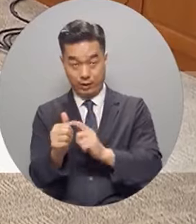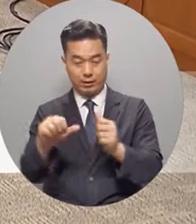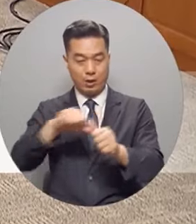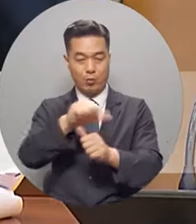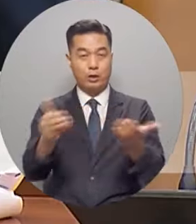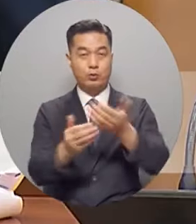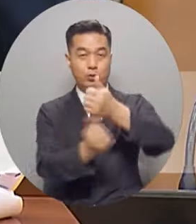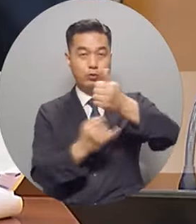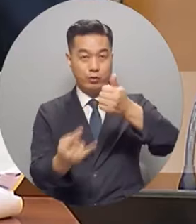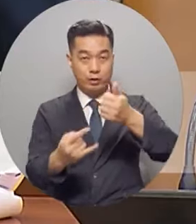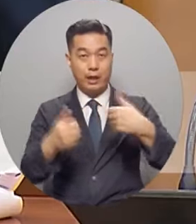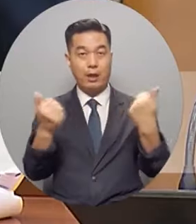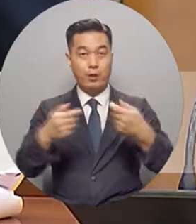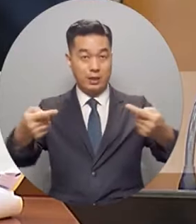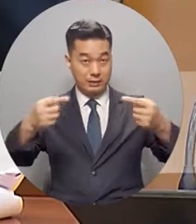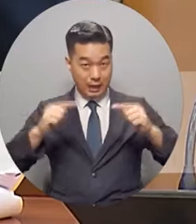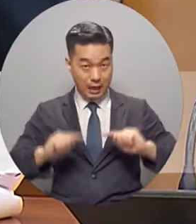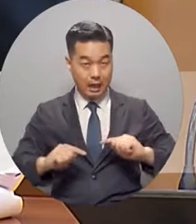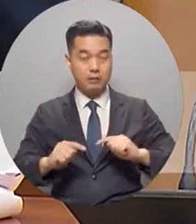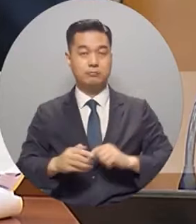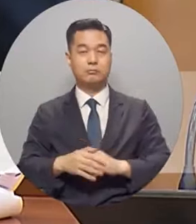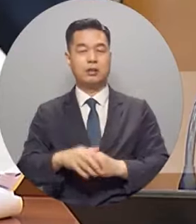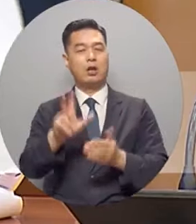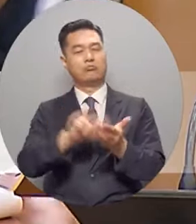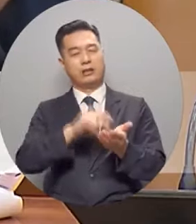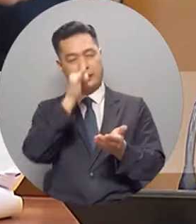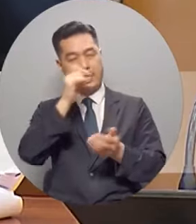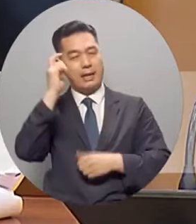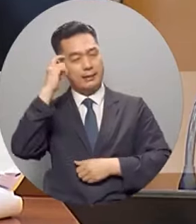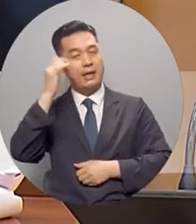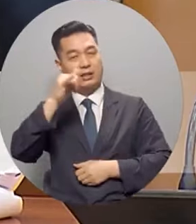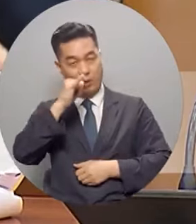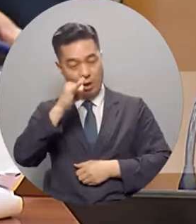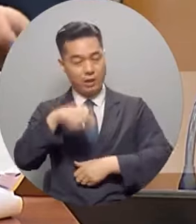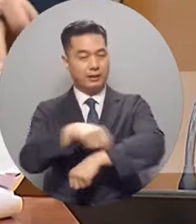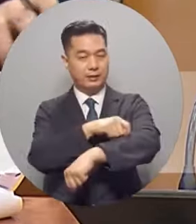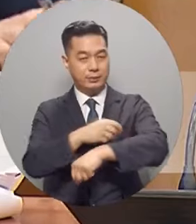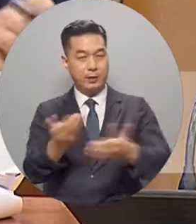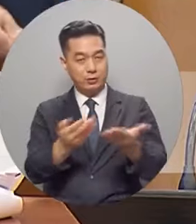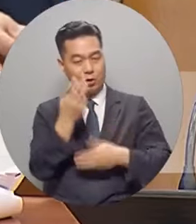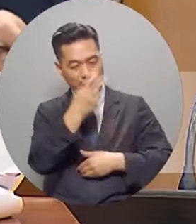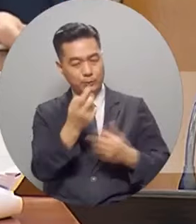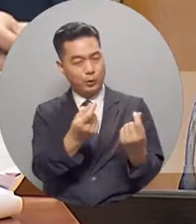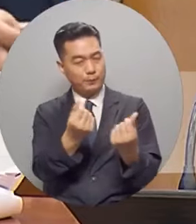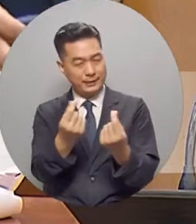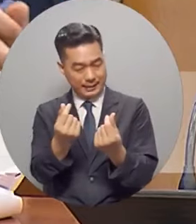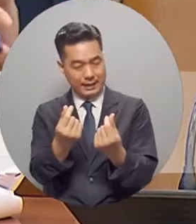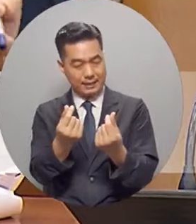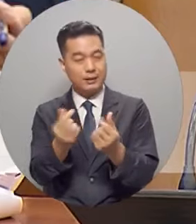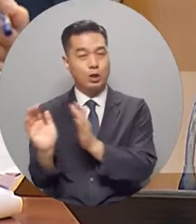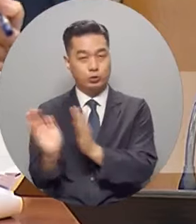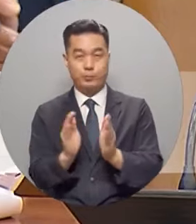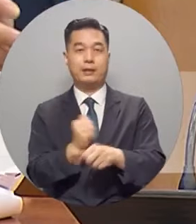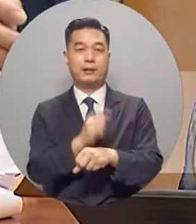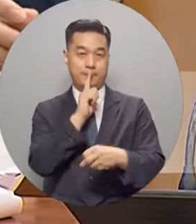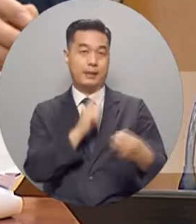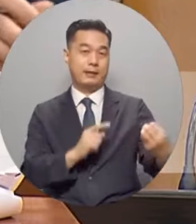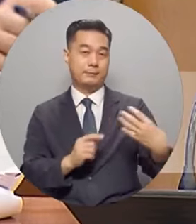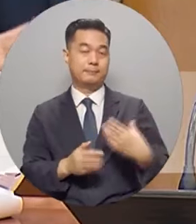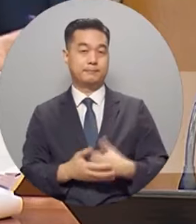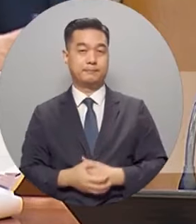나와 쿠팡에 대한 문제인식을 충분히 하고 있으며 특별 근로감독과 유사한 감독을 준비하겠다고